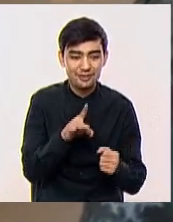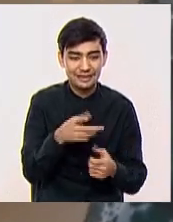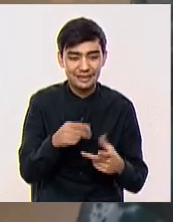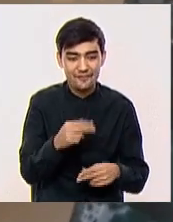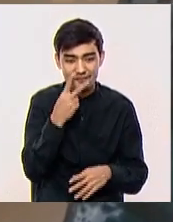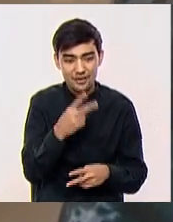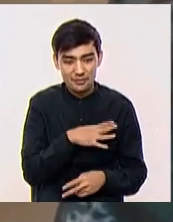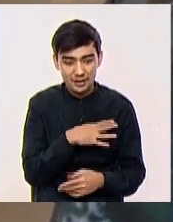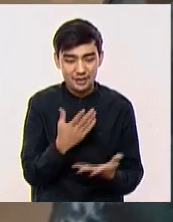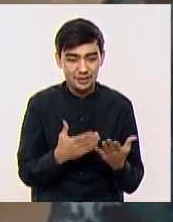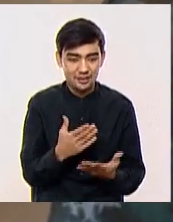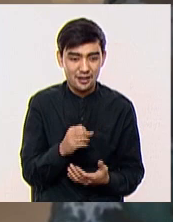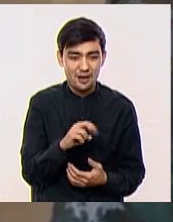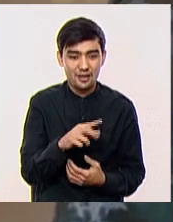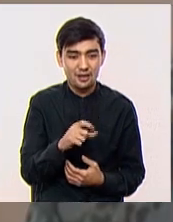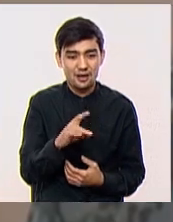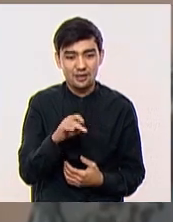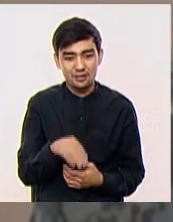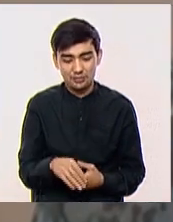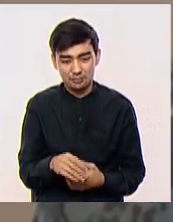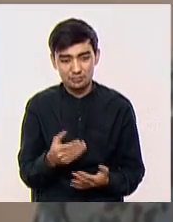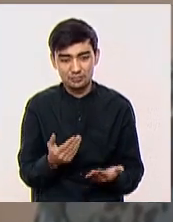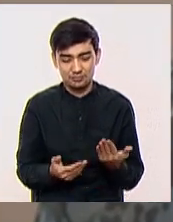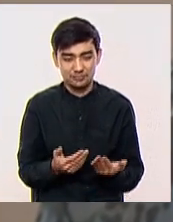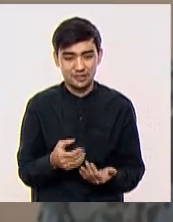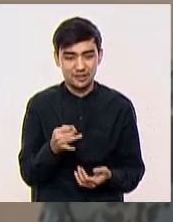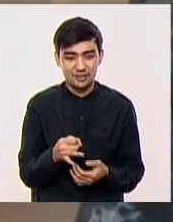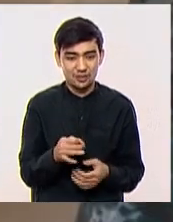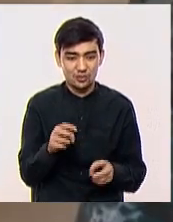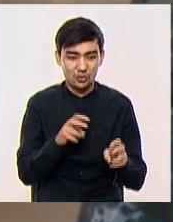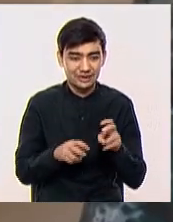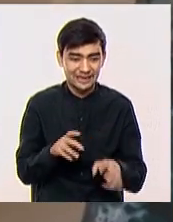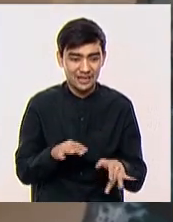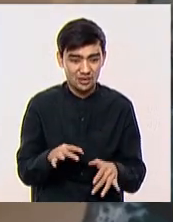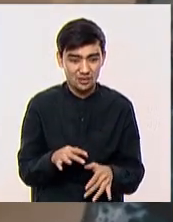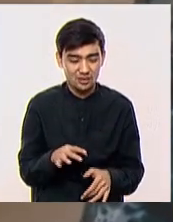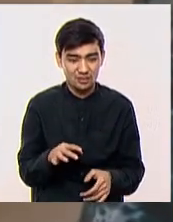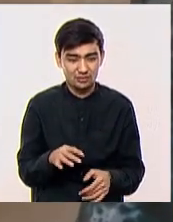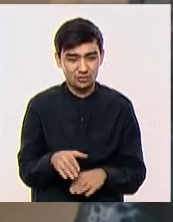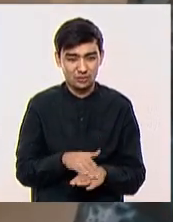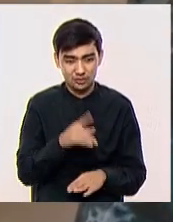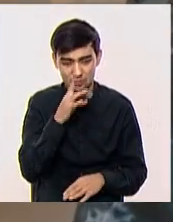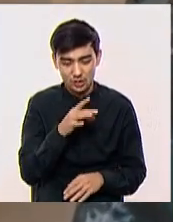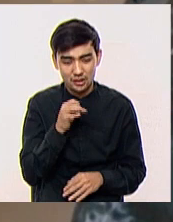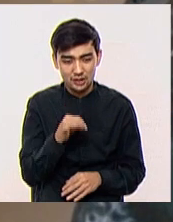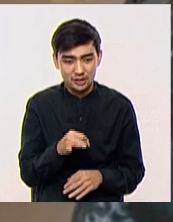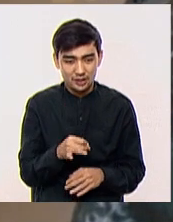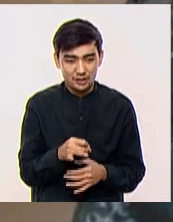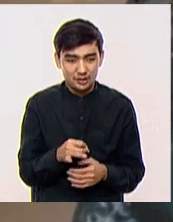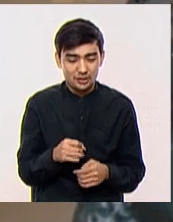человека. По алгоритму имеющемуся, розыскное дело заводится незамедлительно,